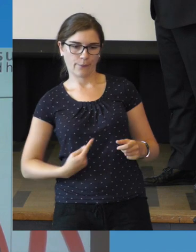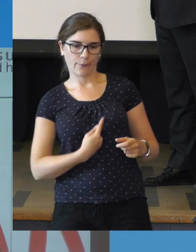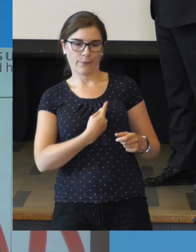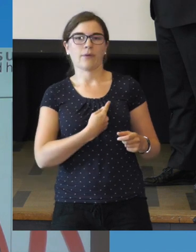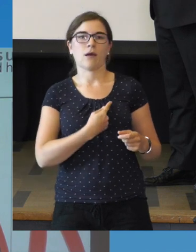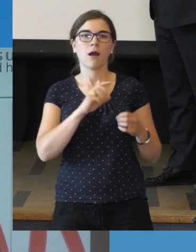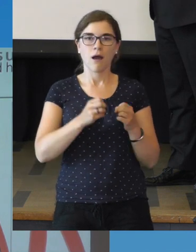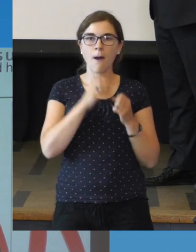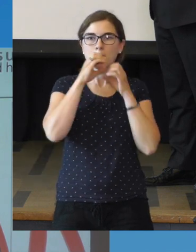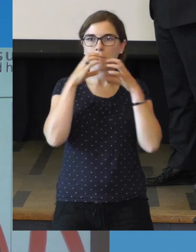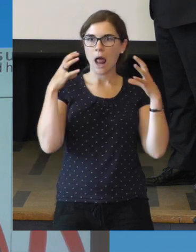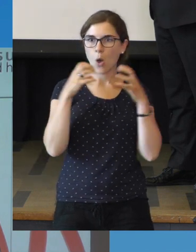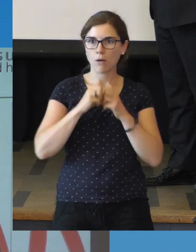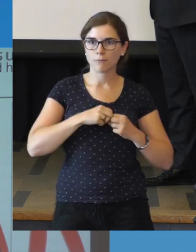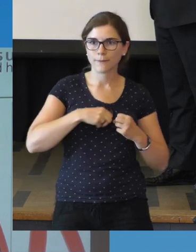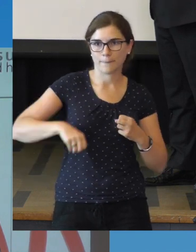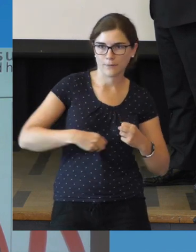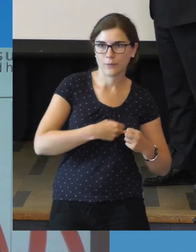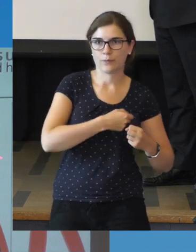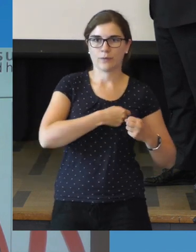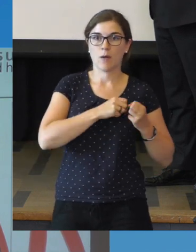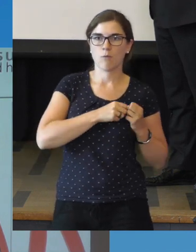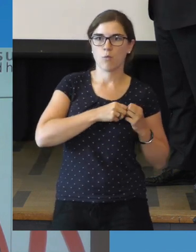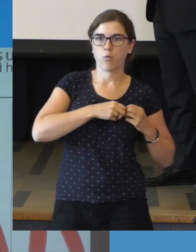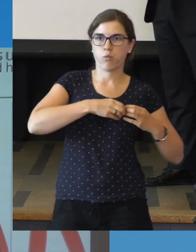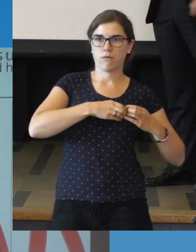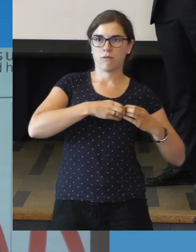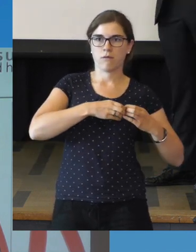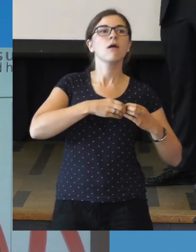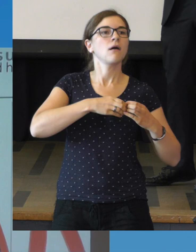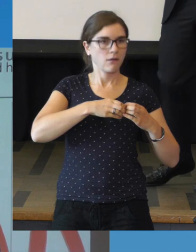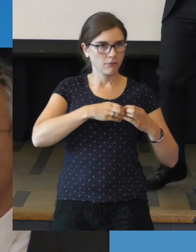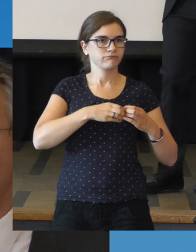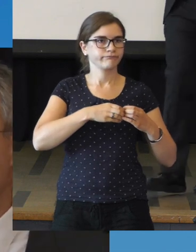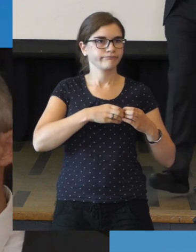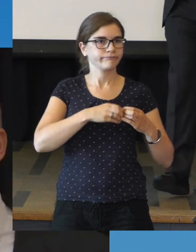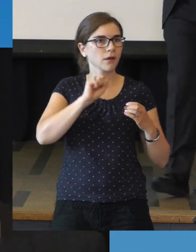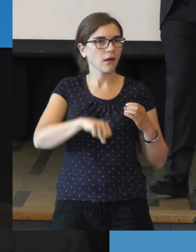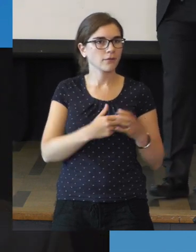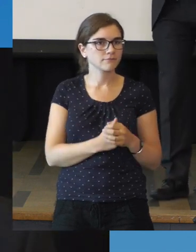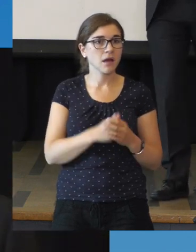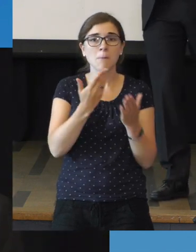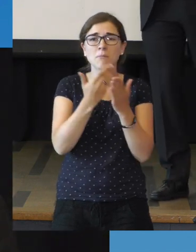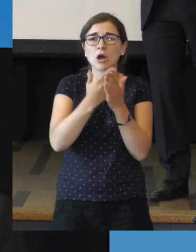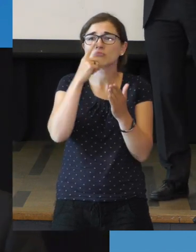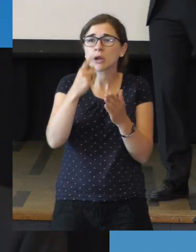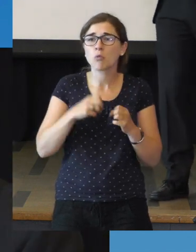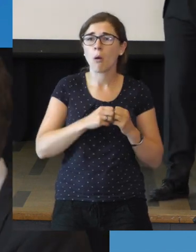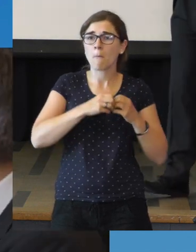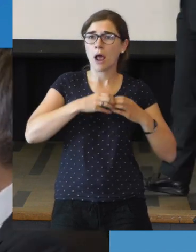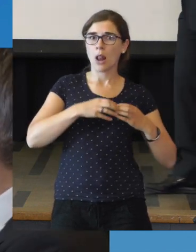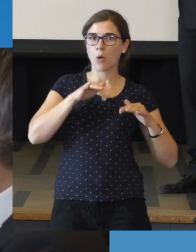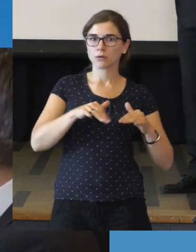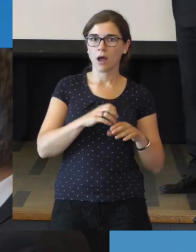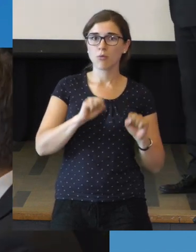Ballon vorführen. Dieser Ballon wird dann aufgedehnt und weitet das Gefäß. Setzt man nur einen Ballon ein, besteht die